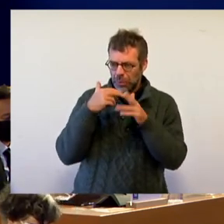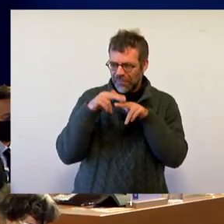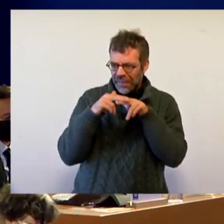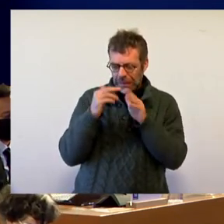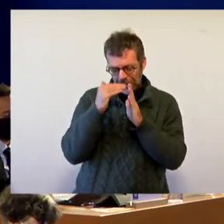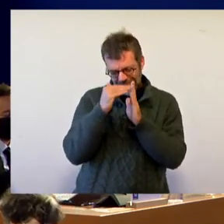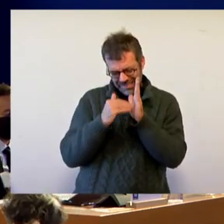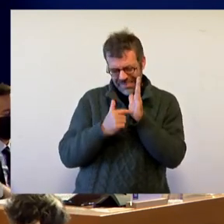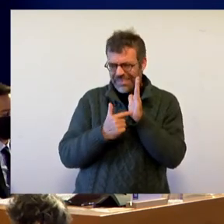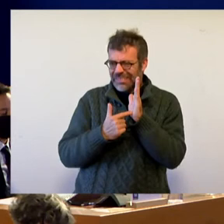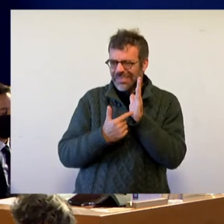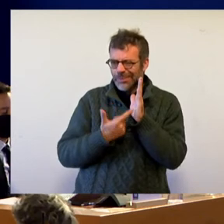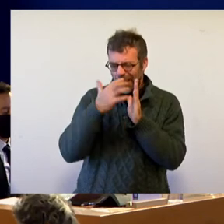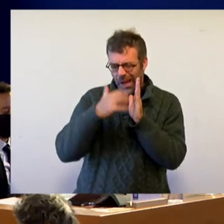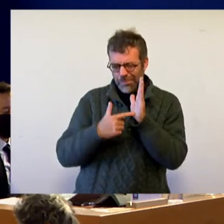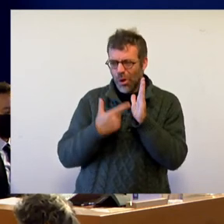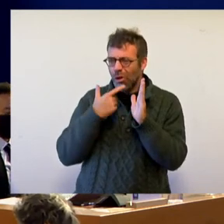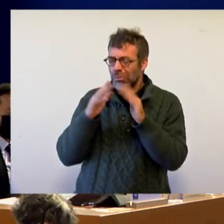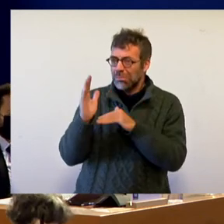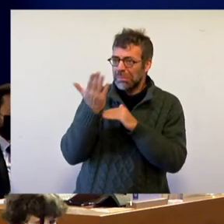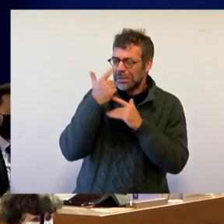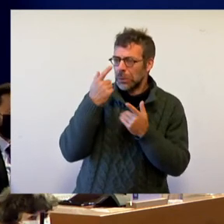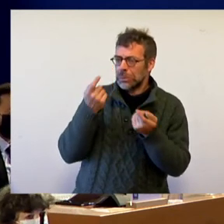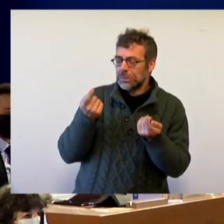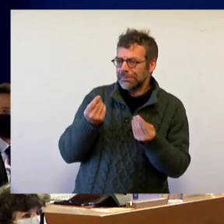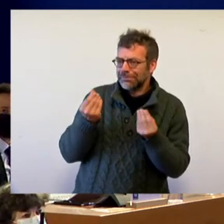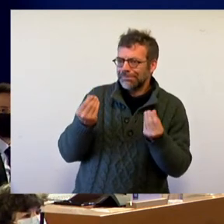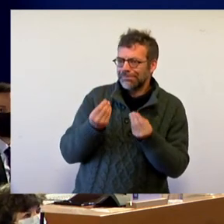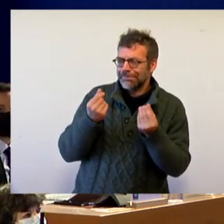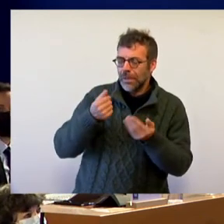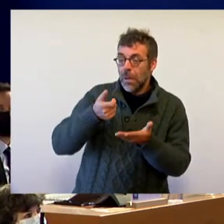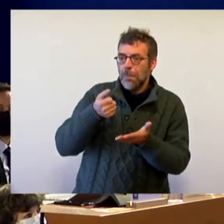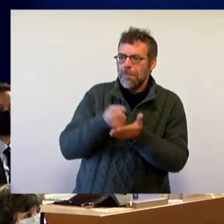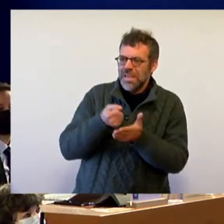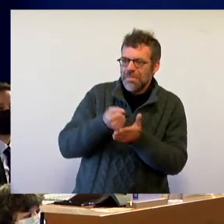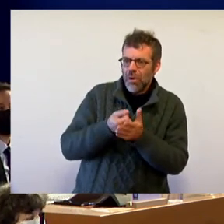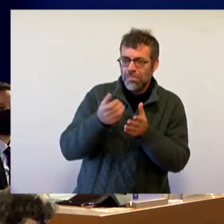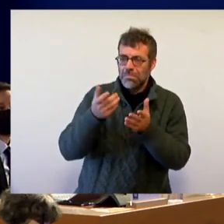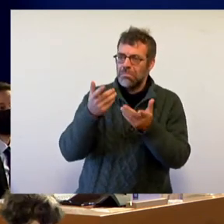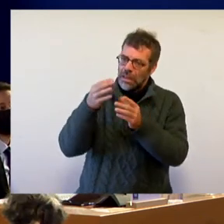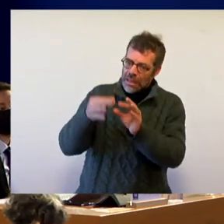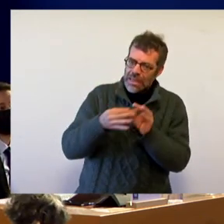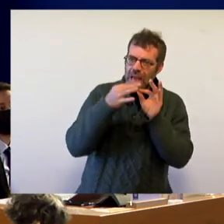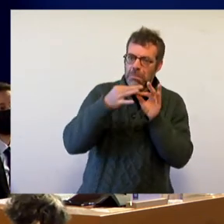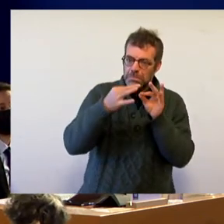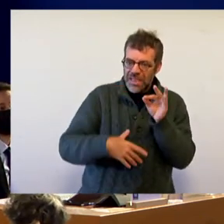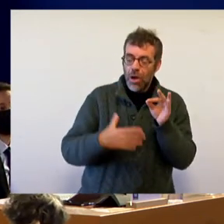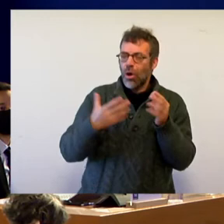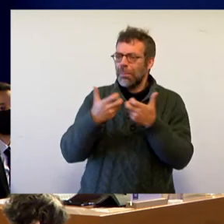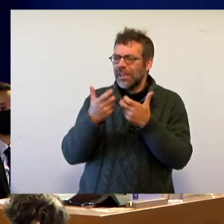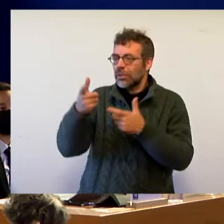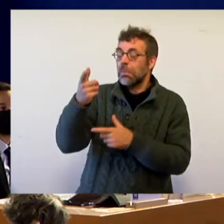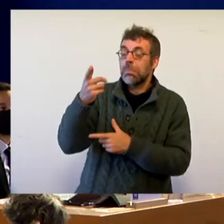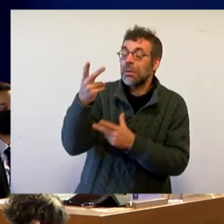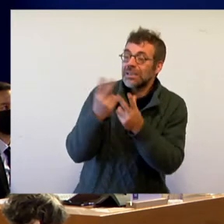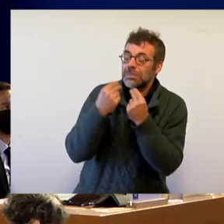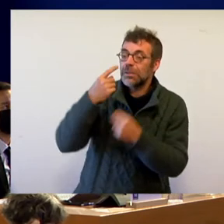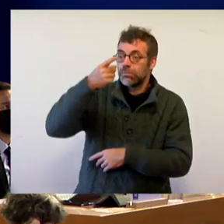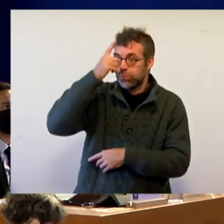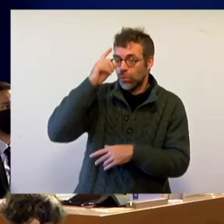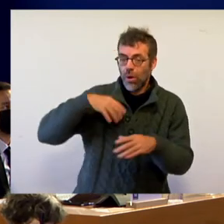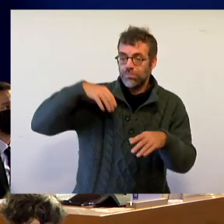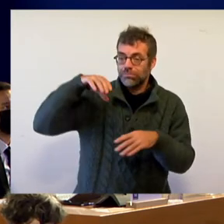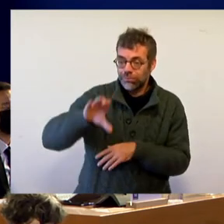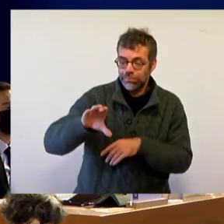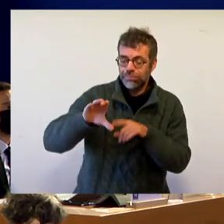j'aurais attendu que vous présentiez un minimum de bilan pour nous expliquer pourquoi vous allouez cette somme-là